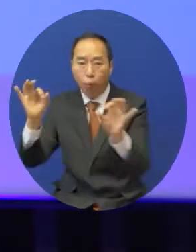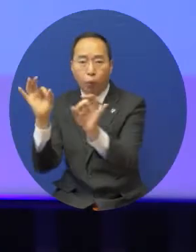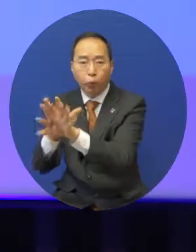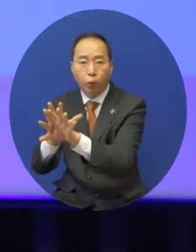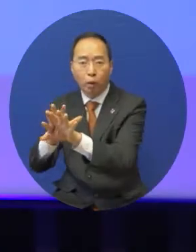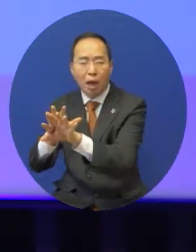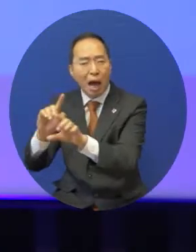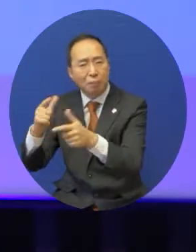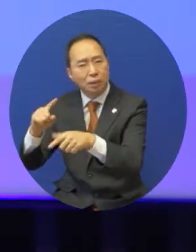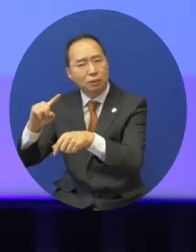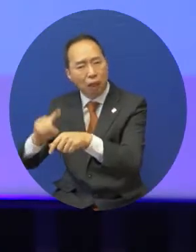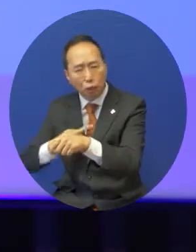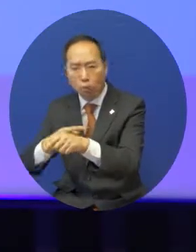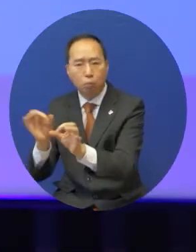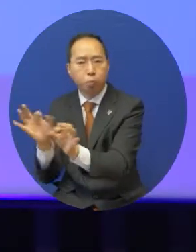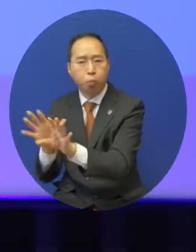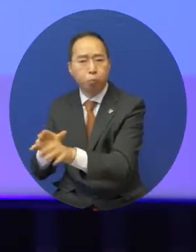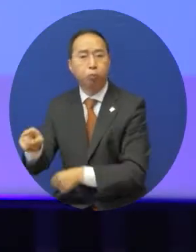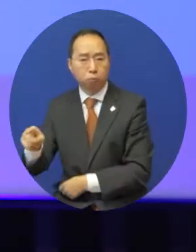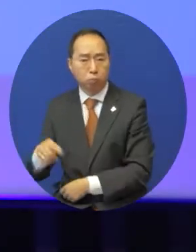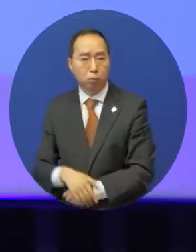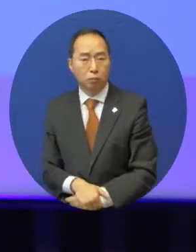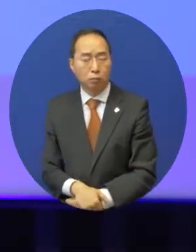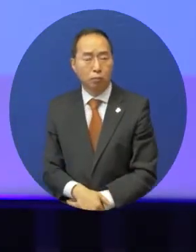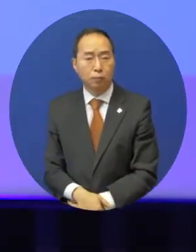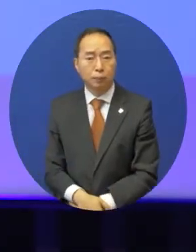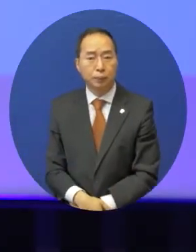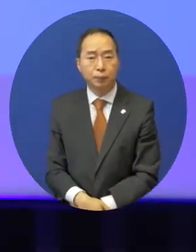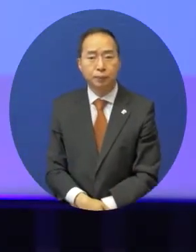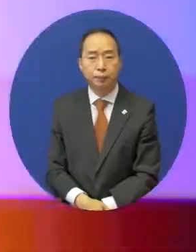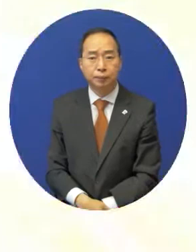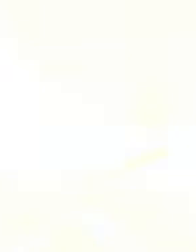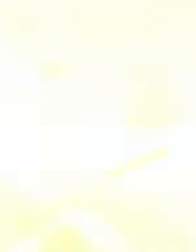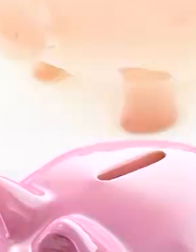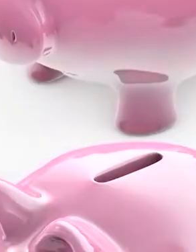시스템이 자동화돼서 사라지게 되는 거죠.